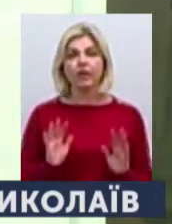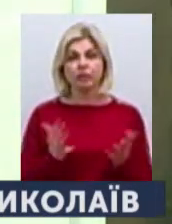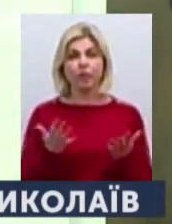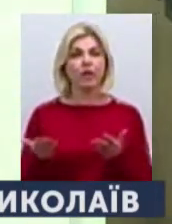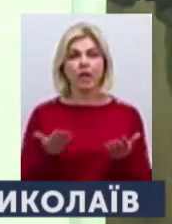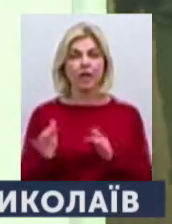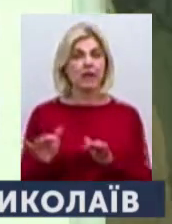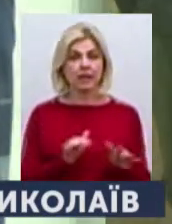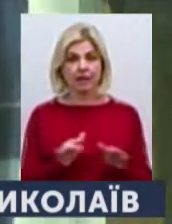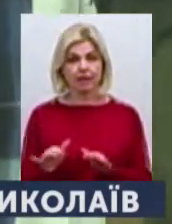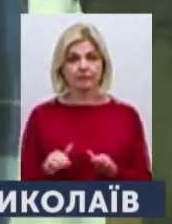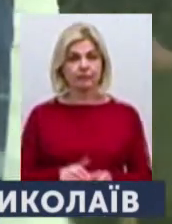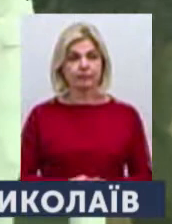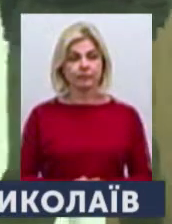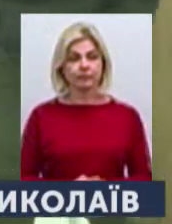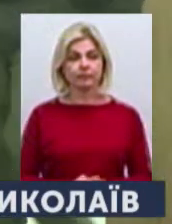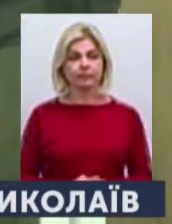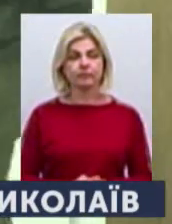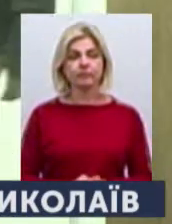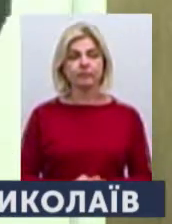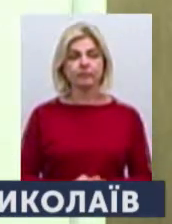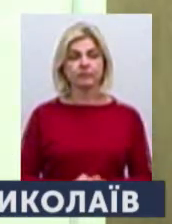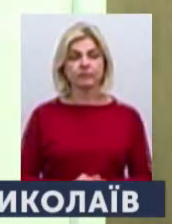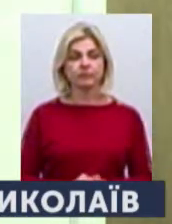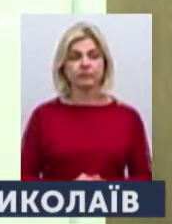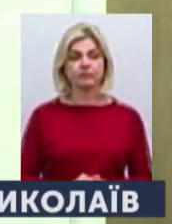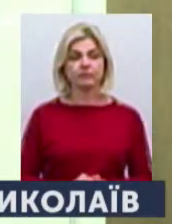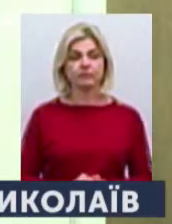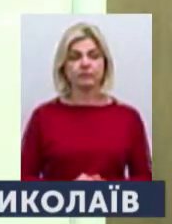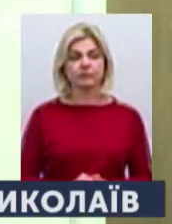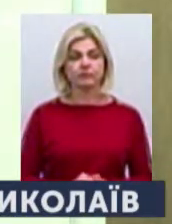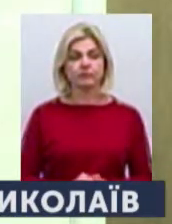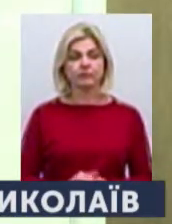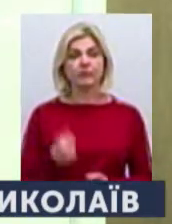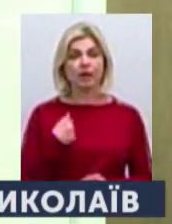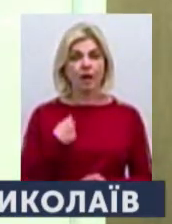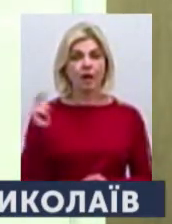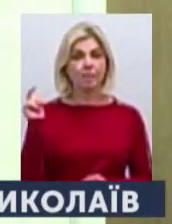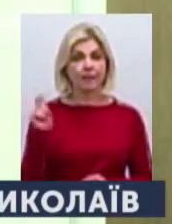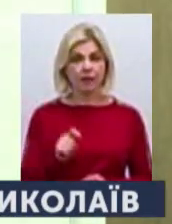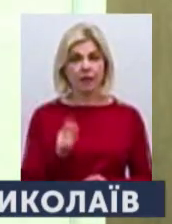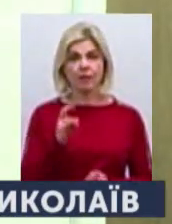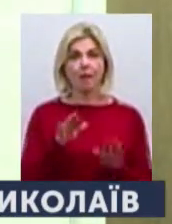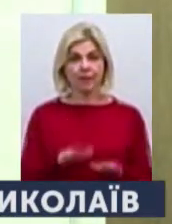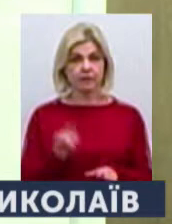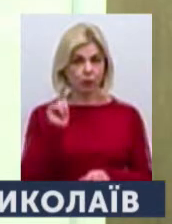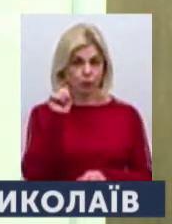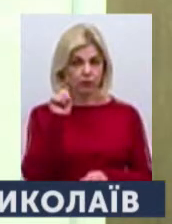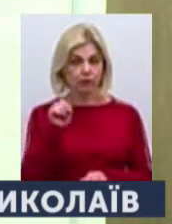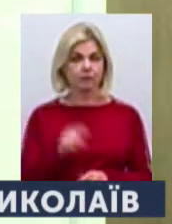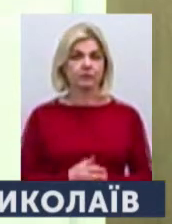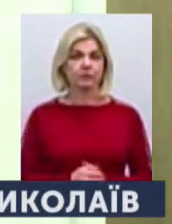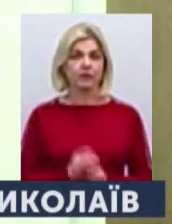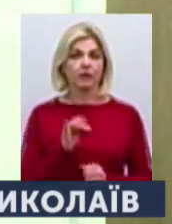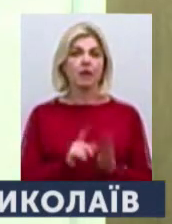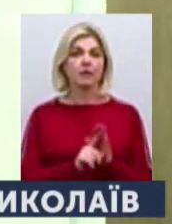якісь дії. Ну, я приїхав туди на місце і